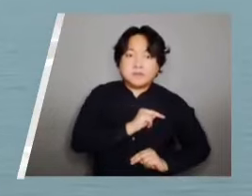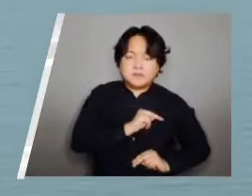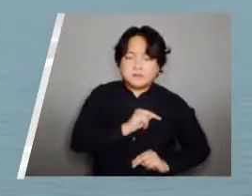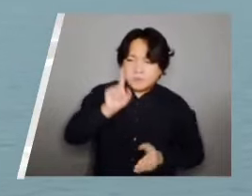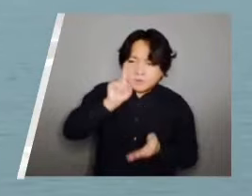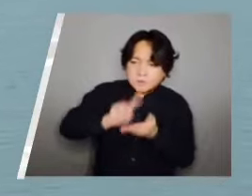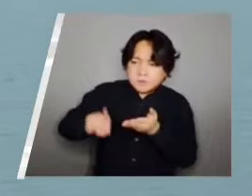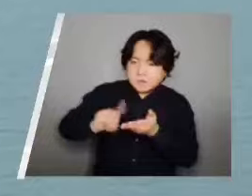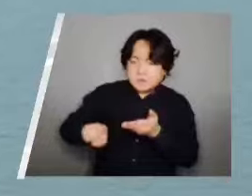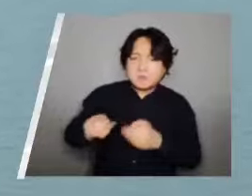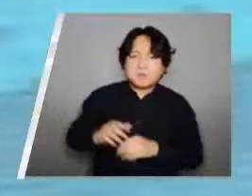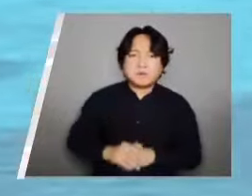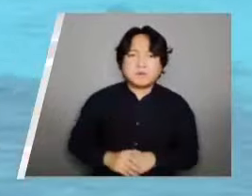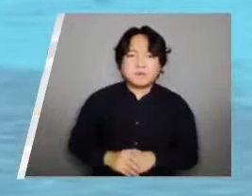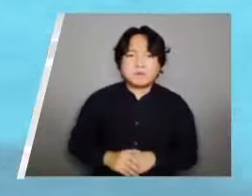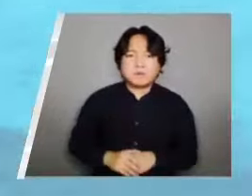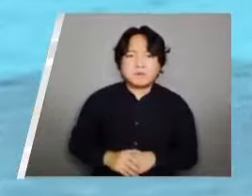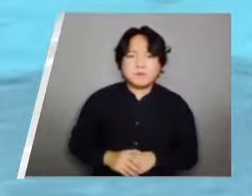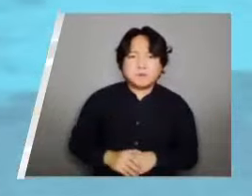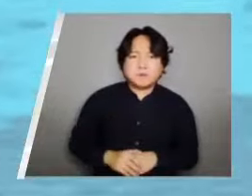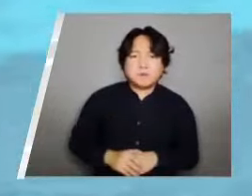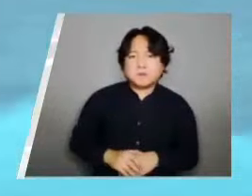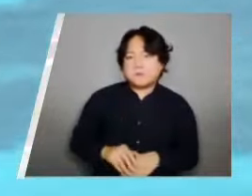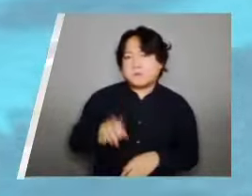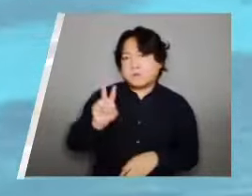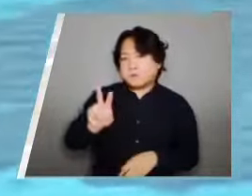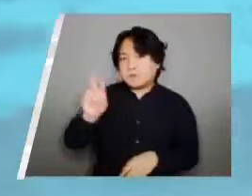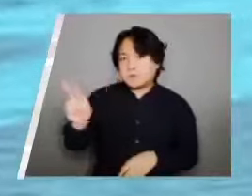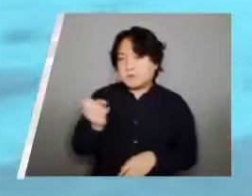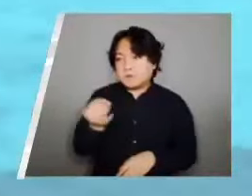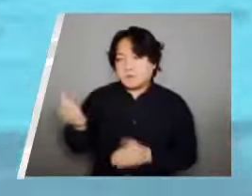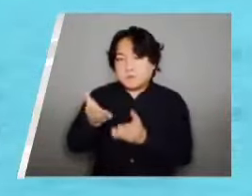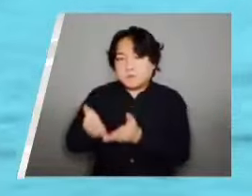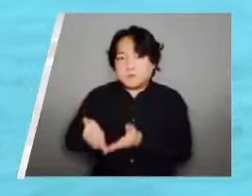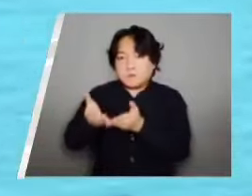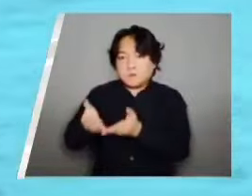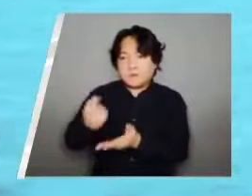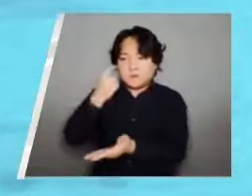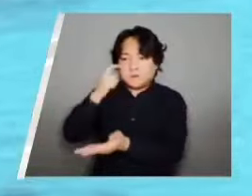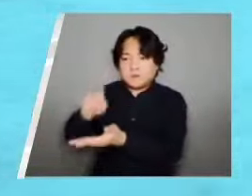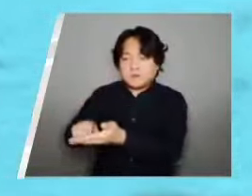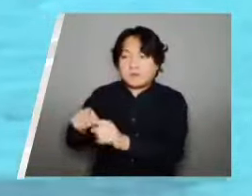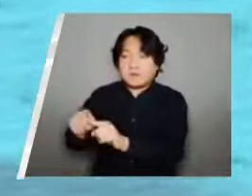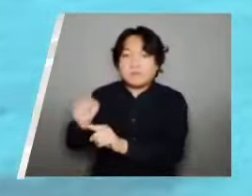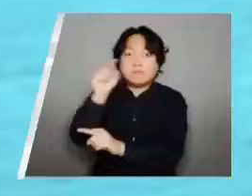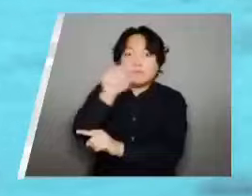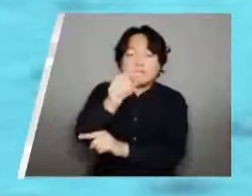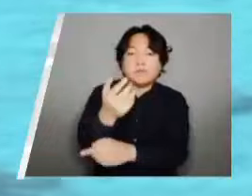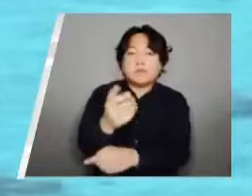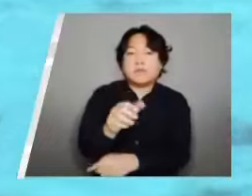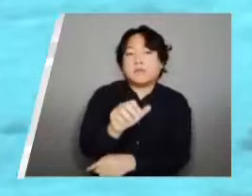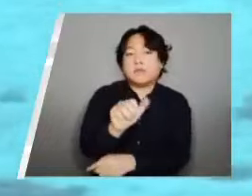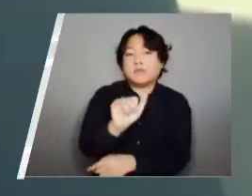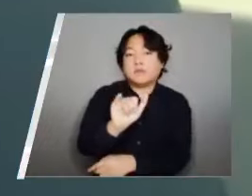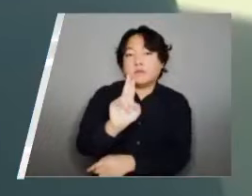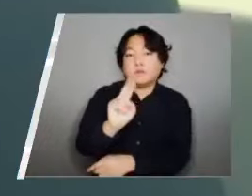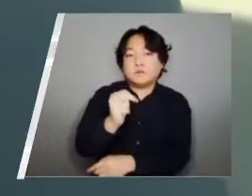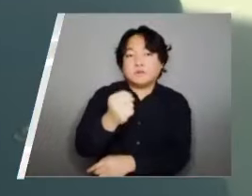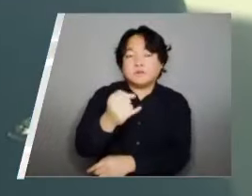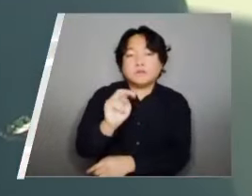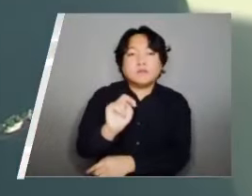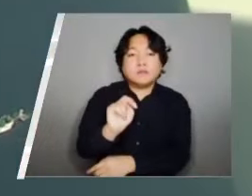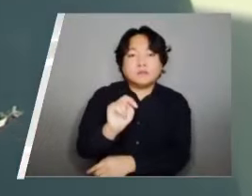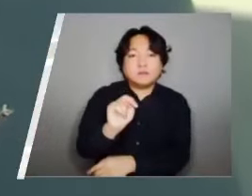ang namataan sa bahod ni masinlok Pero mas marami pa sa ayungin kung saan sumadsad ang brp Sham Madre